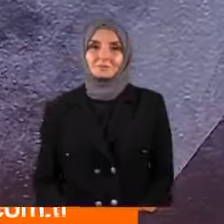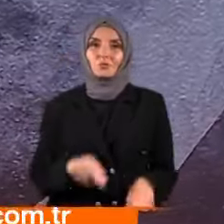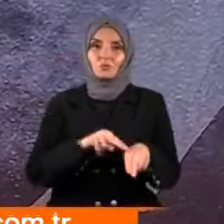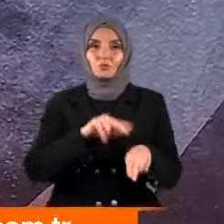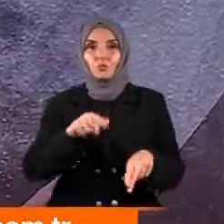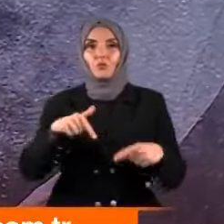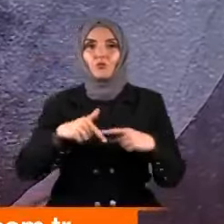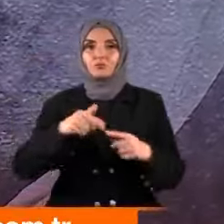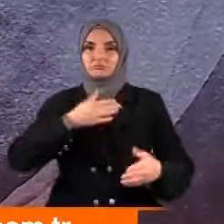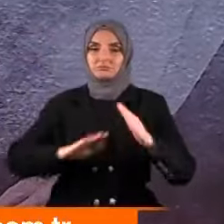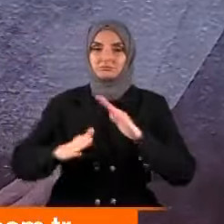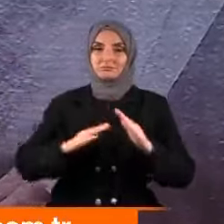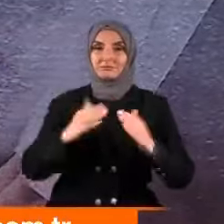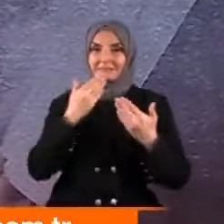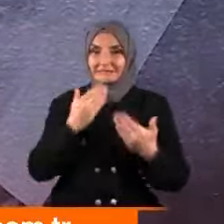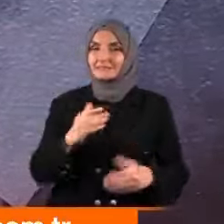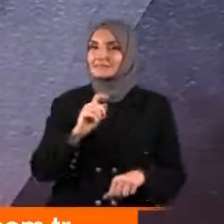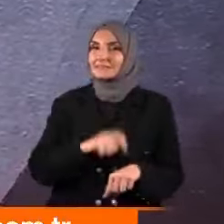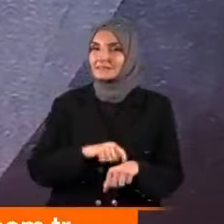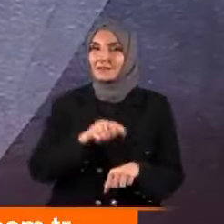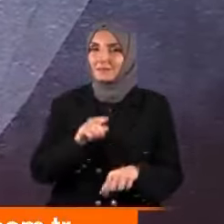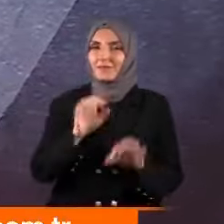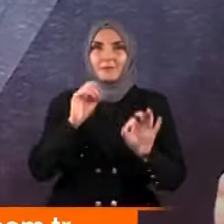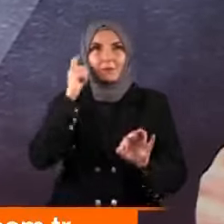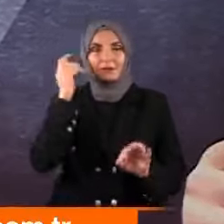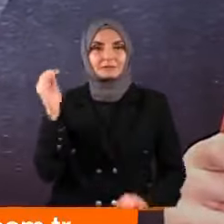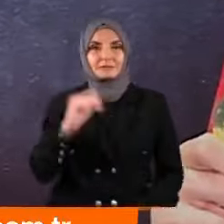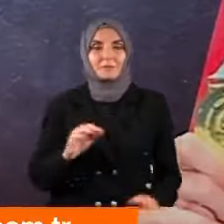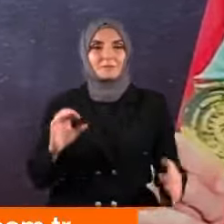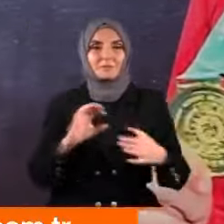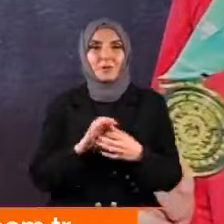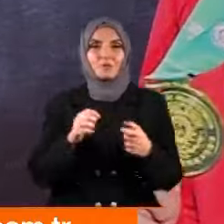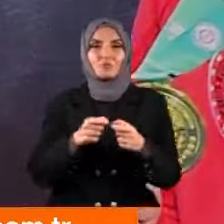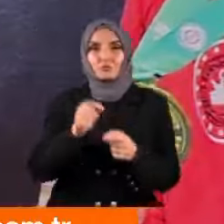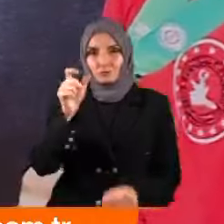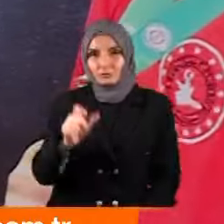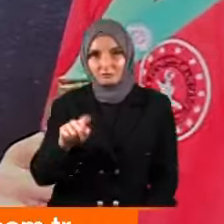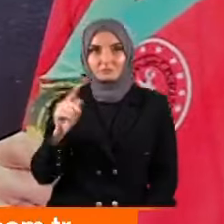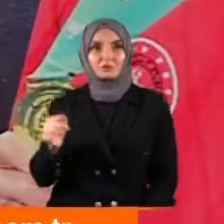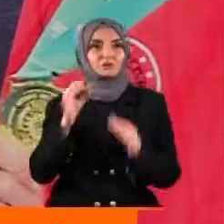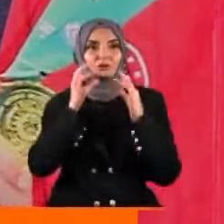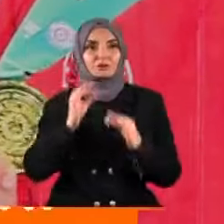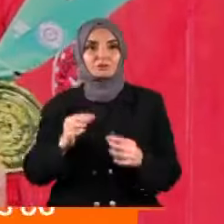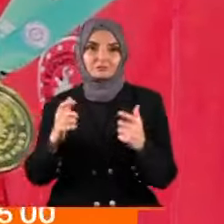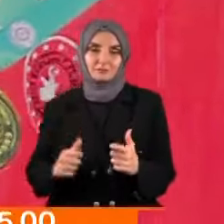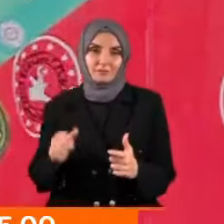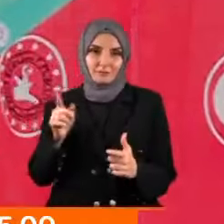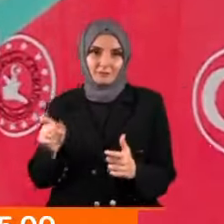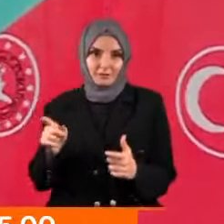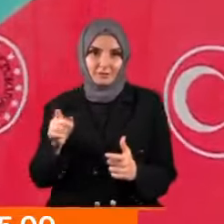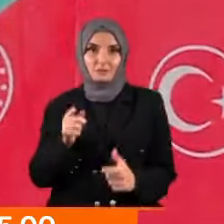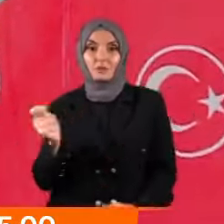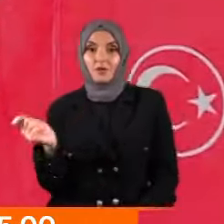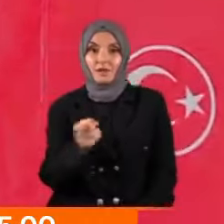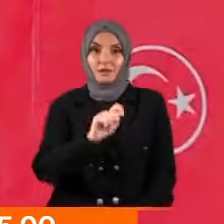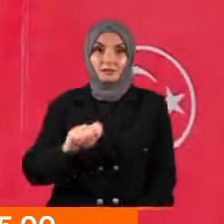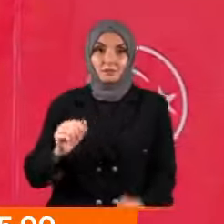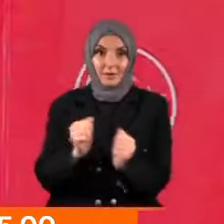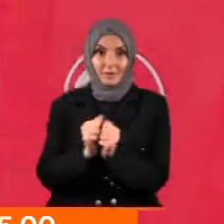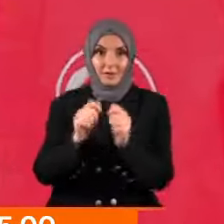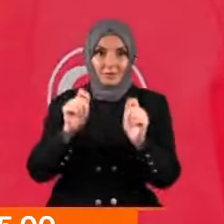Kung Fu deyince elbette ki Bruce Lee ve Çin geliyor akıllara ama Kung Fu'nun kılıçla yapılan bir kategorisinde bir Türk dünyayı dize